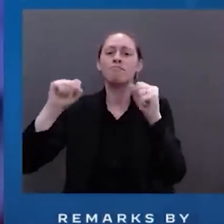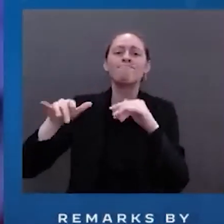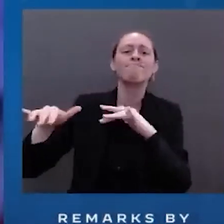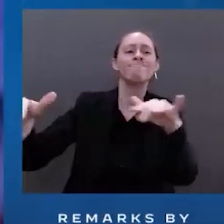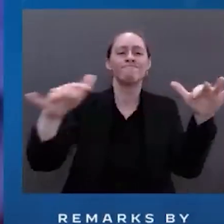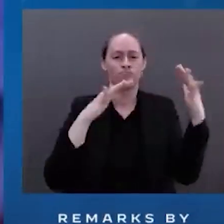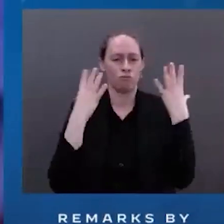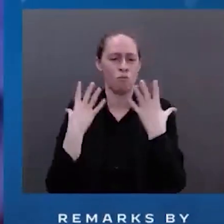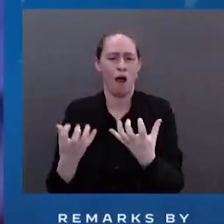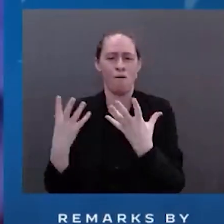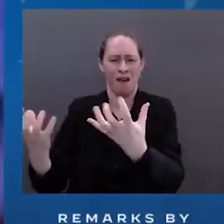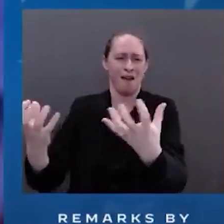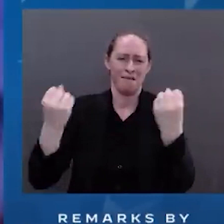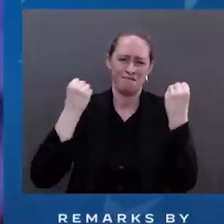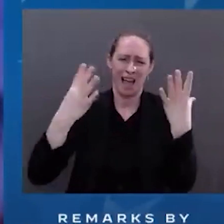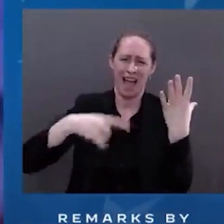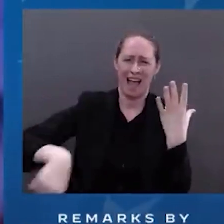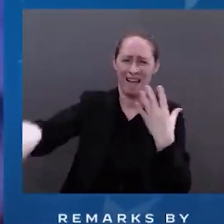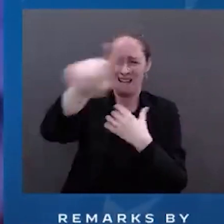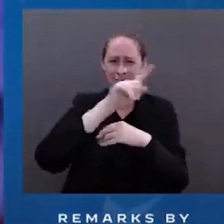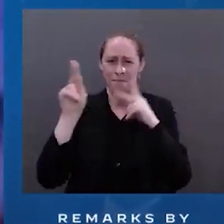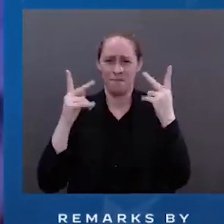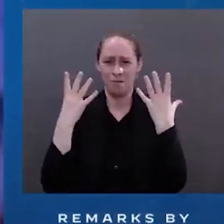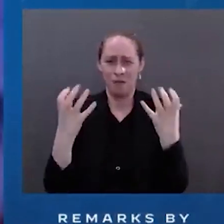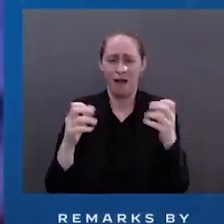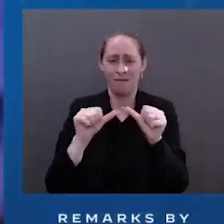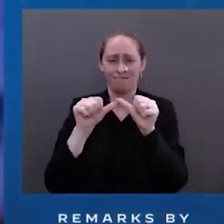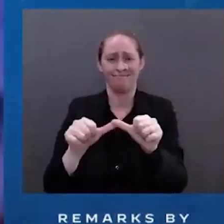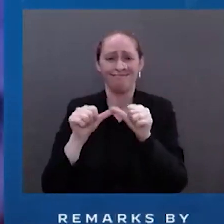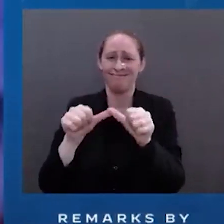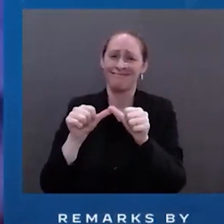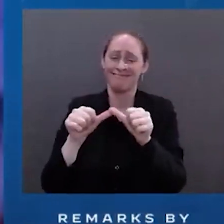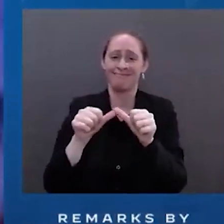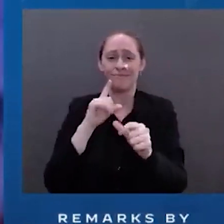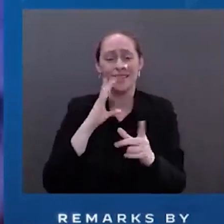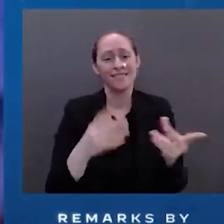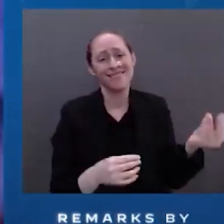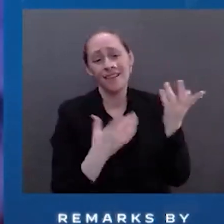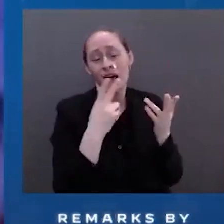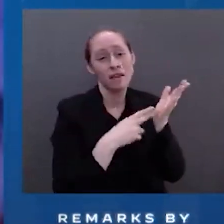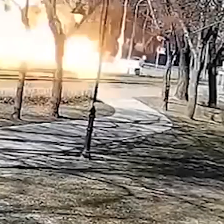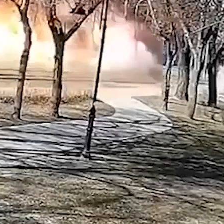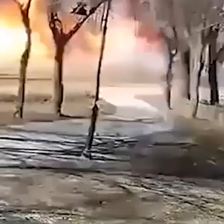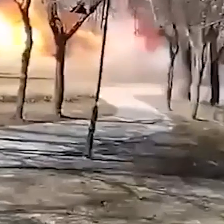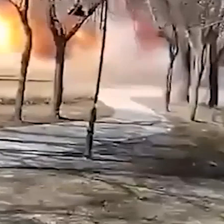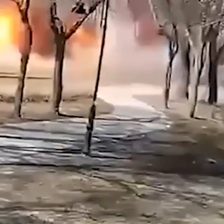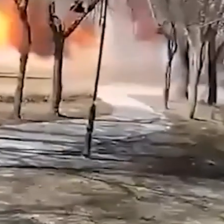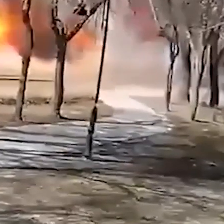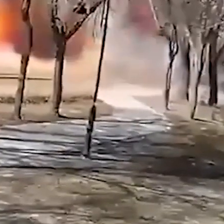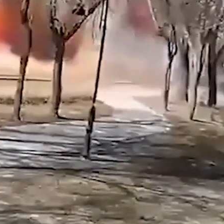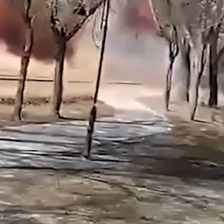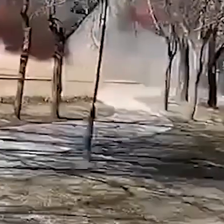cannot remain in power. Naging kontrobersyal ang pahayag na ito ni US President Joe Biden kaugnay